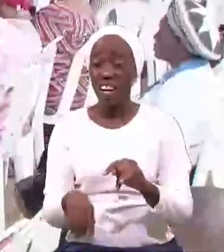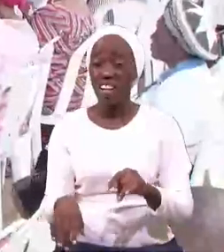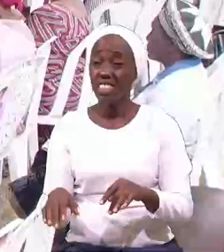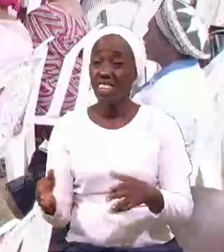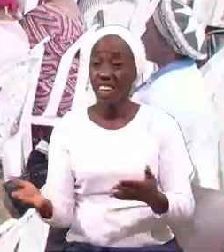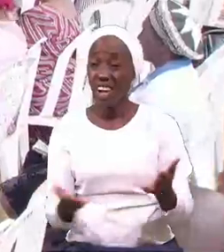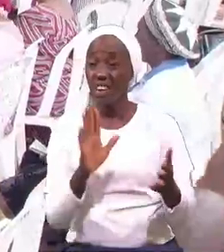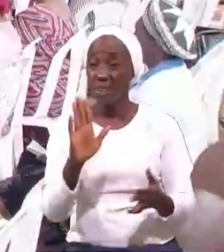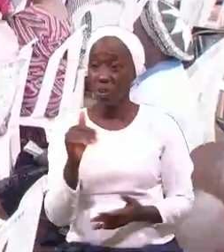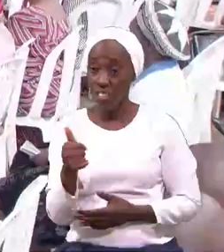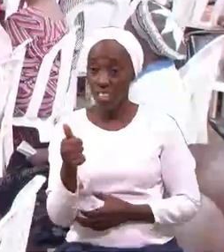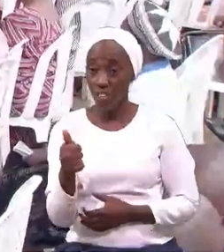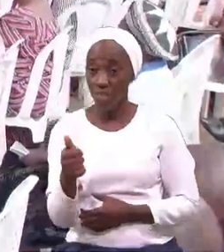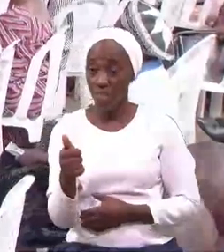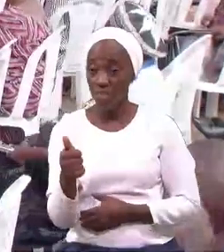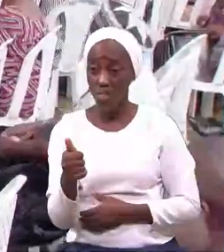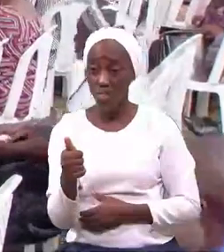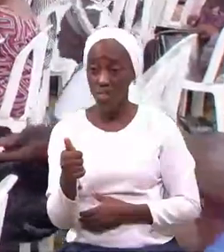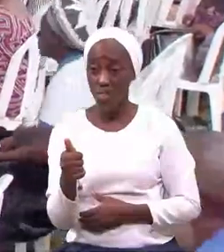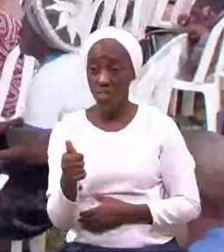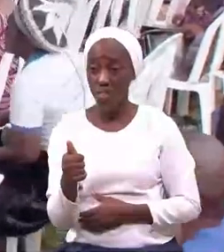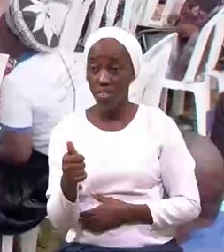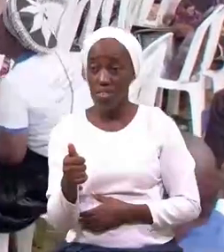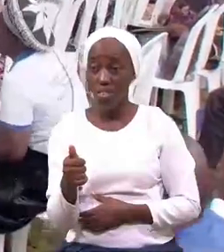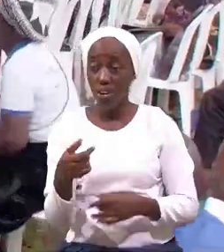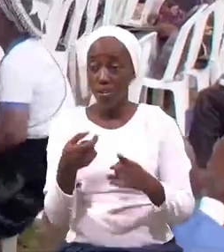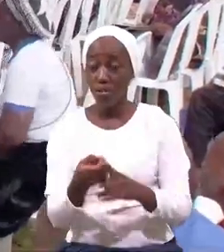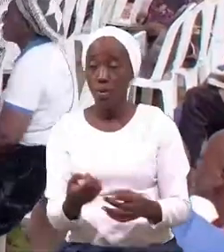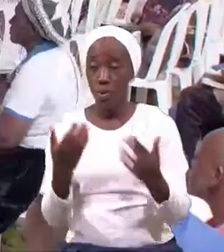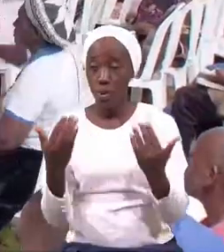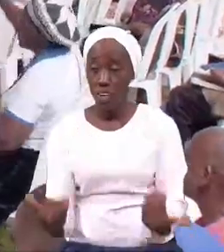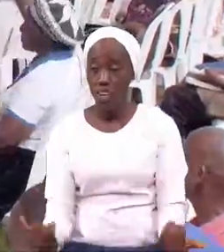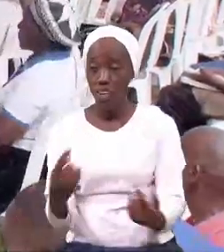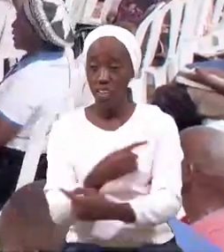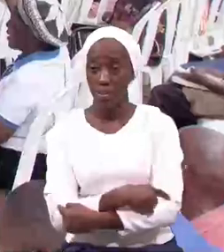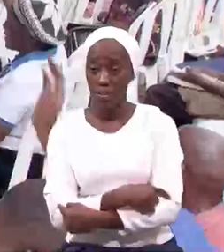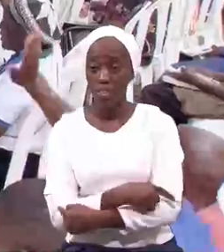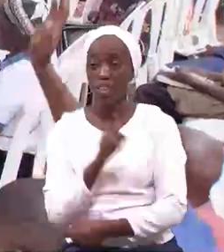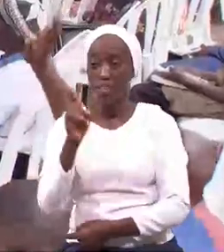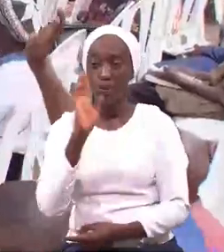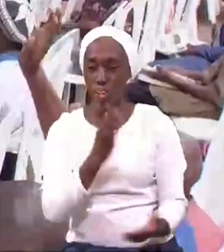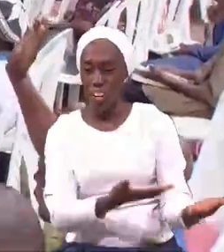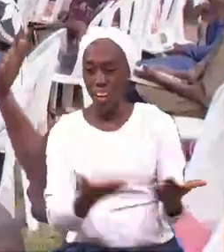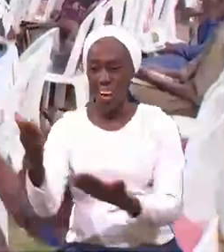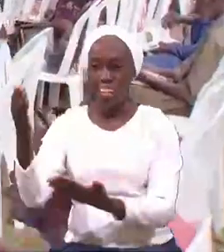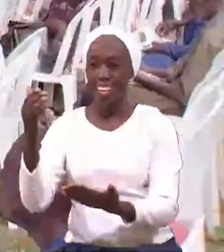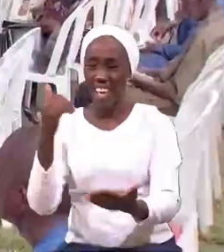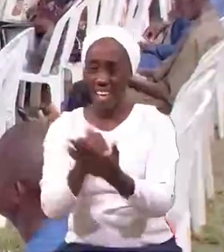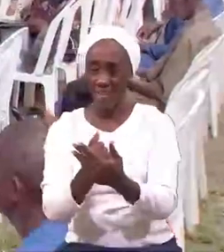Le fardeau que tu ne pourras pas porter de toi-même, aujourd'hui, tu vas porter.